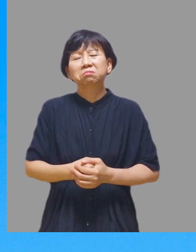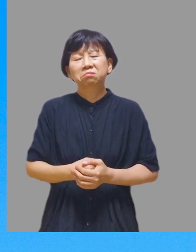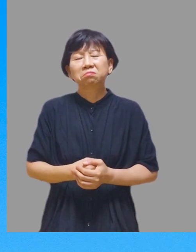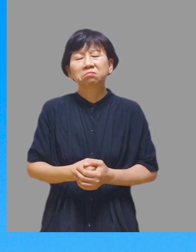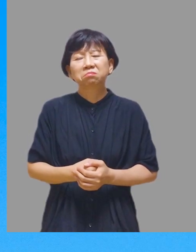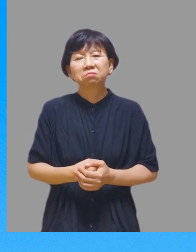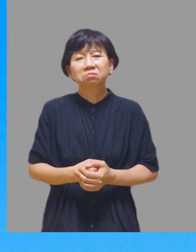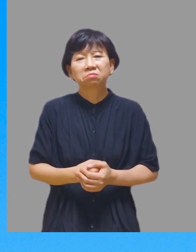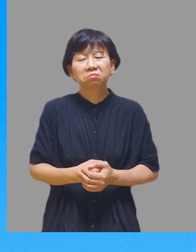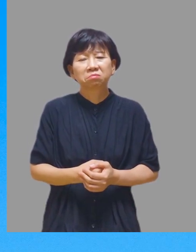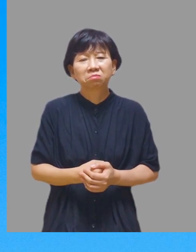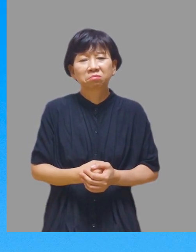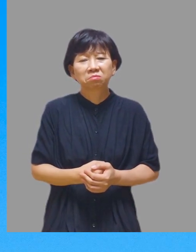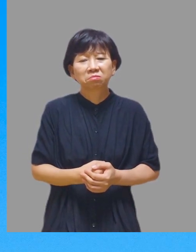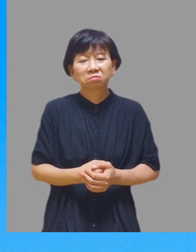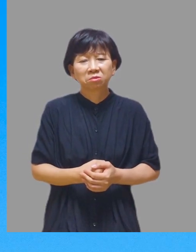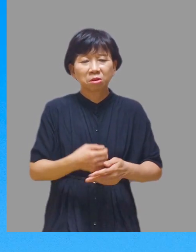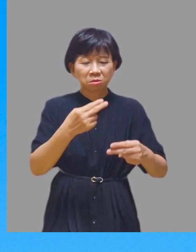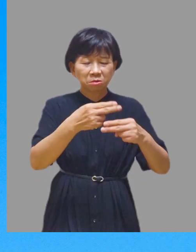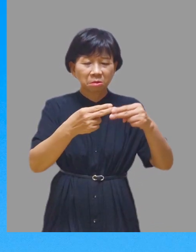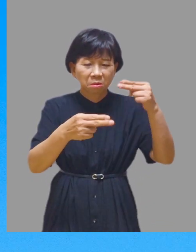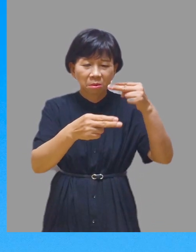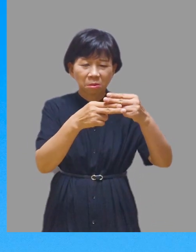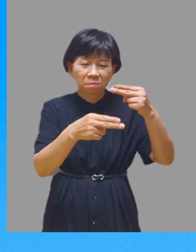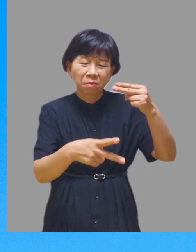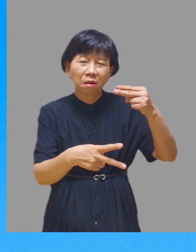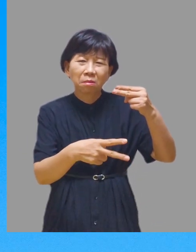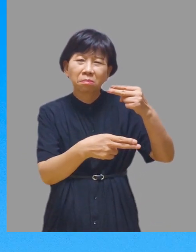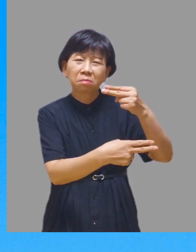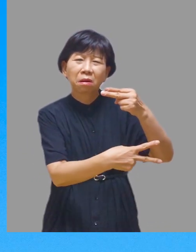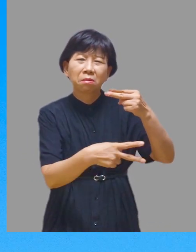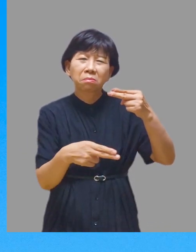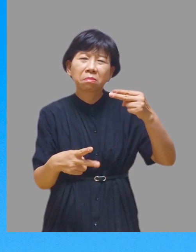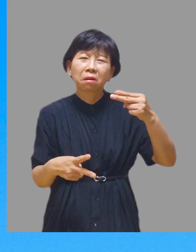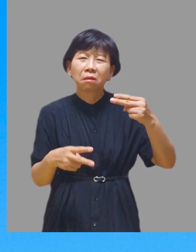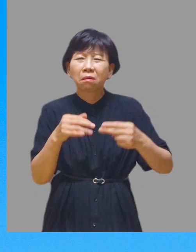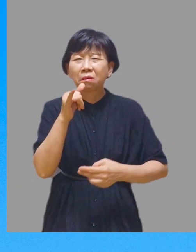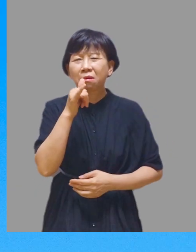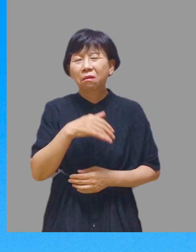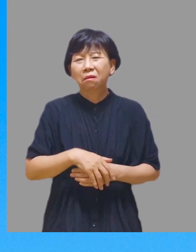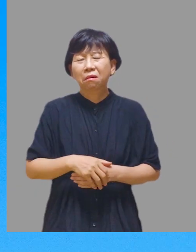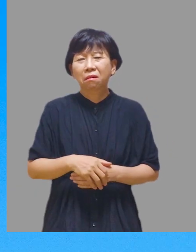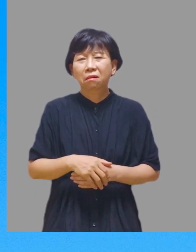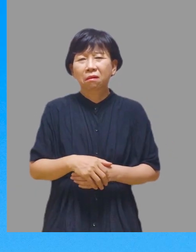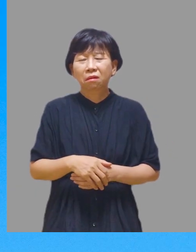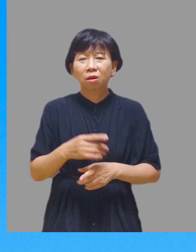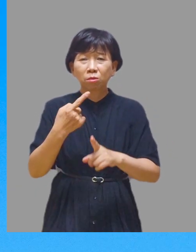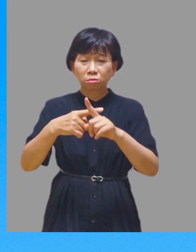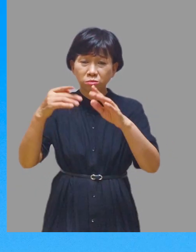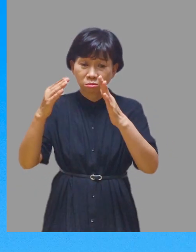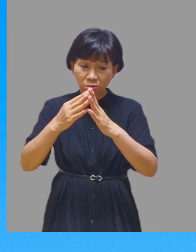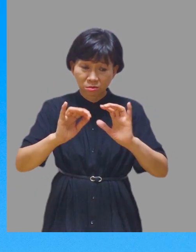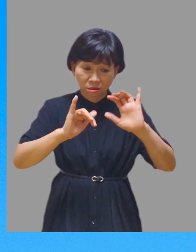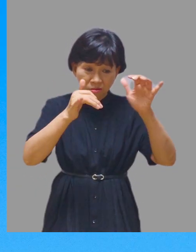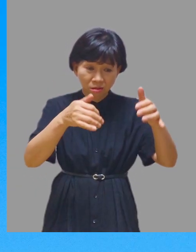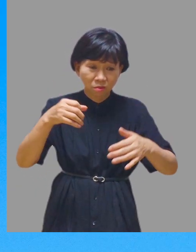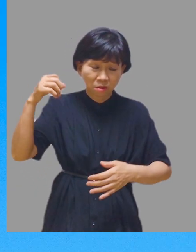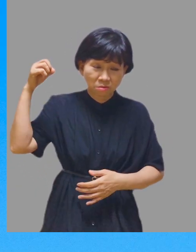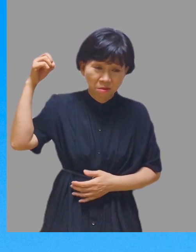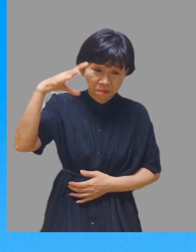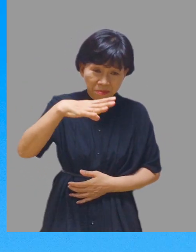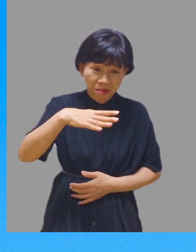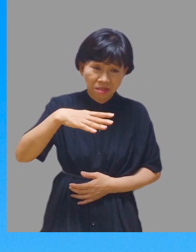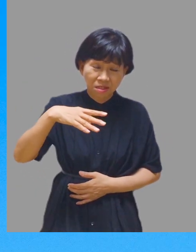보이기 시작하는 거죠. 교회는 어떨까요? 세상의 빛과 소금이 되기보다 서로 아웅다웅하며 세상